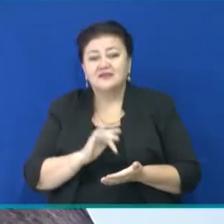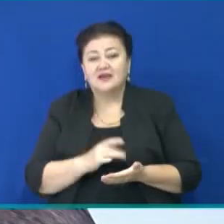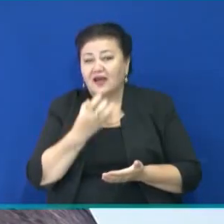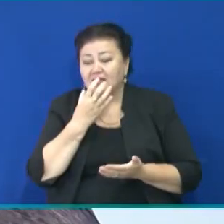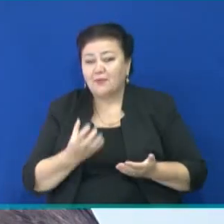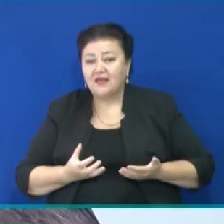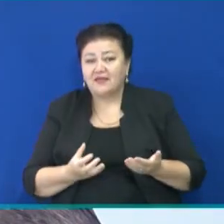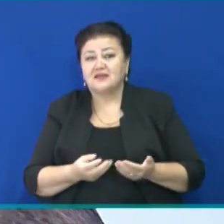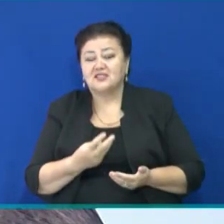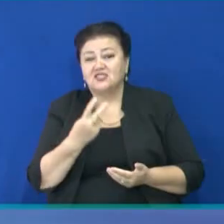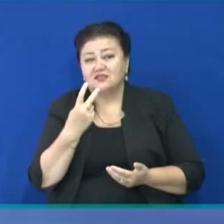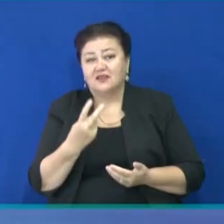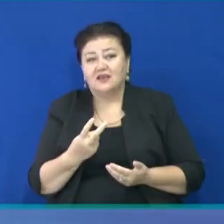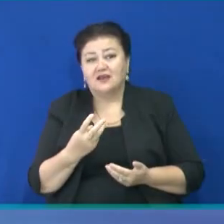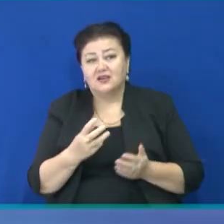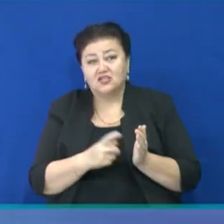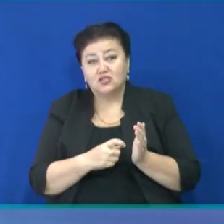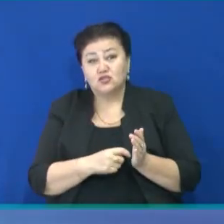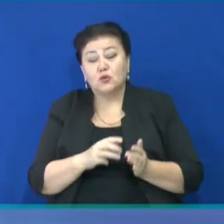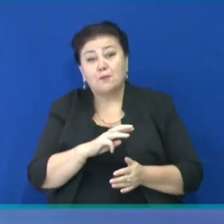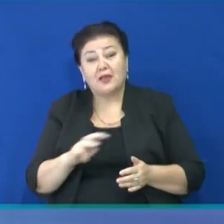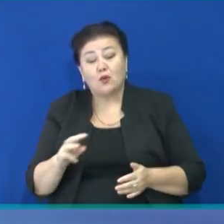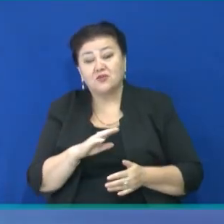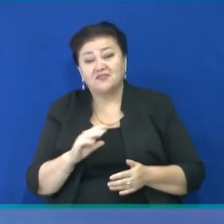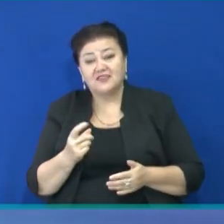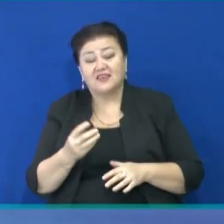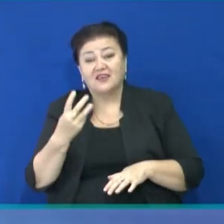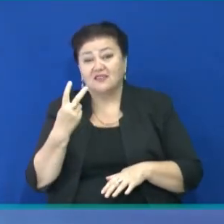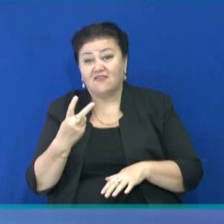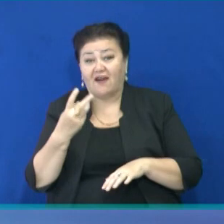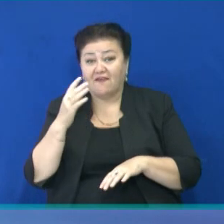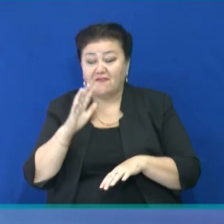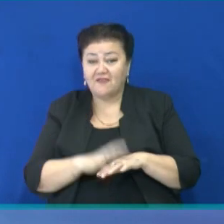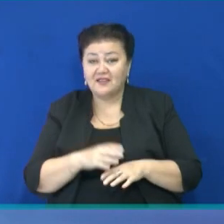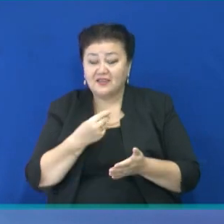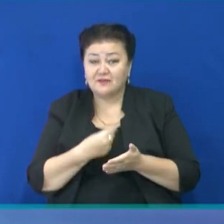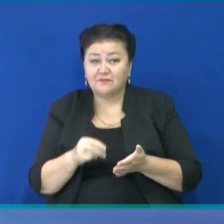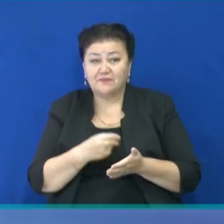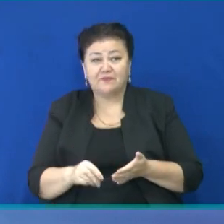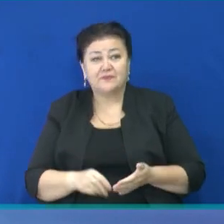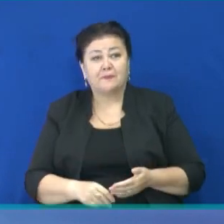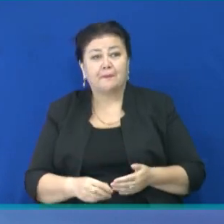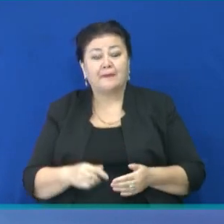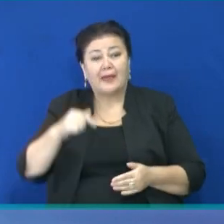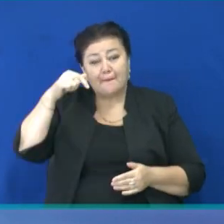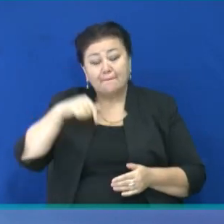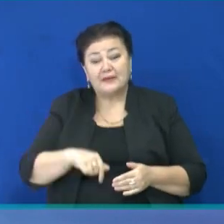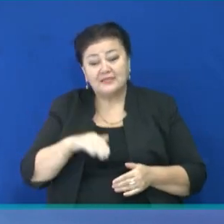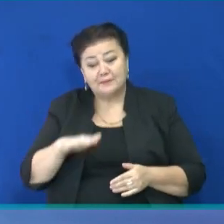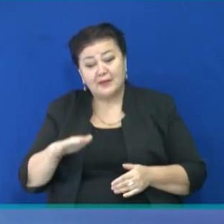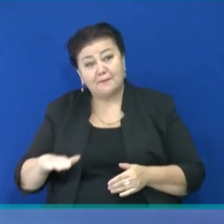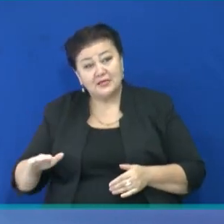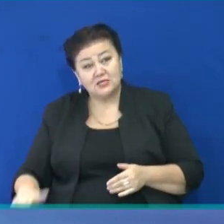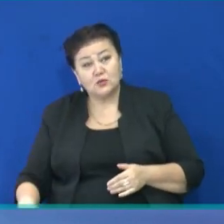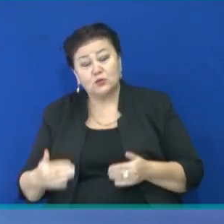Айтқалиев, Семей телеарнасы. Жерасты өткелдерінің жағдайда тұрғындарда көптен айтып жүрген мәселеді.